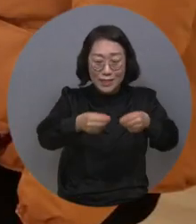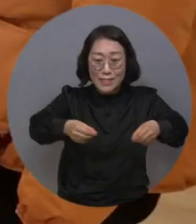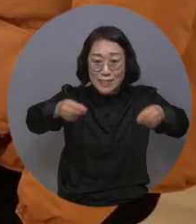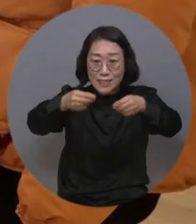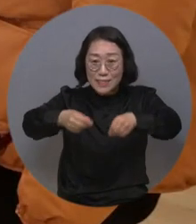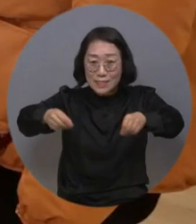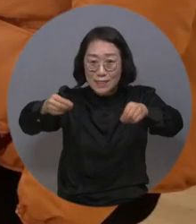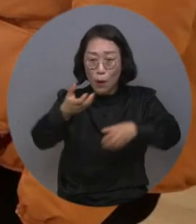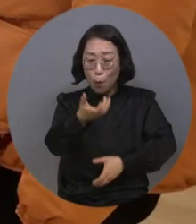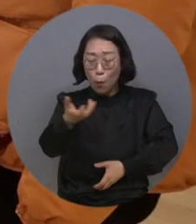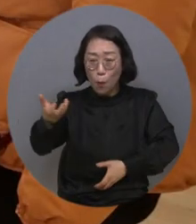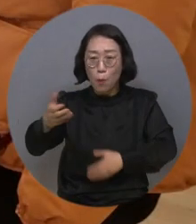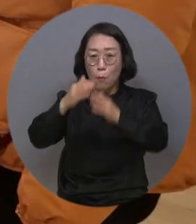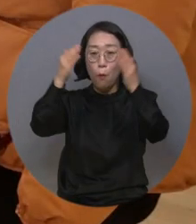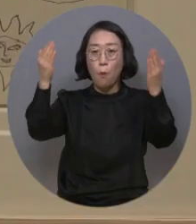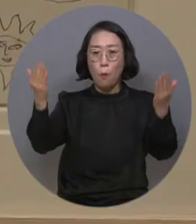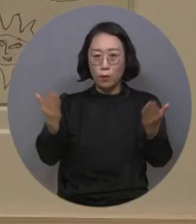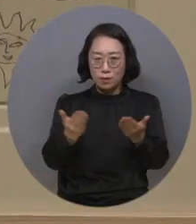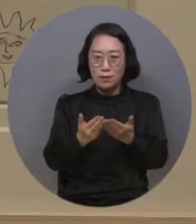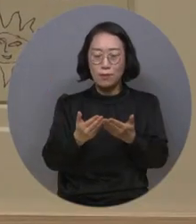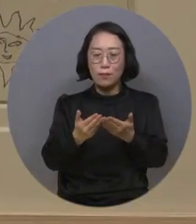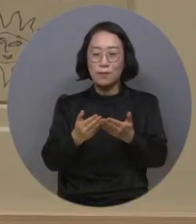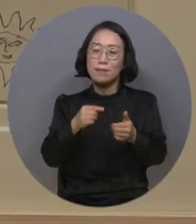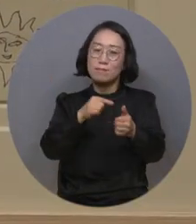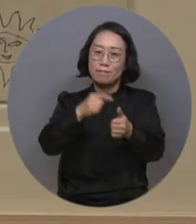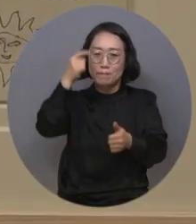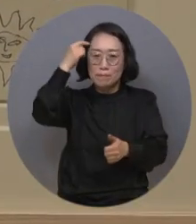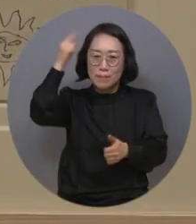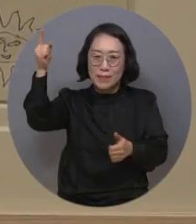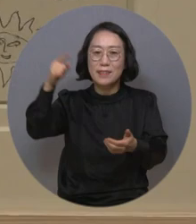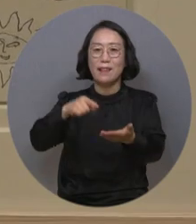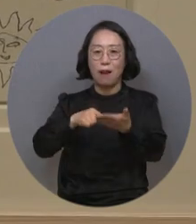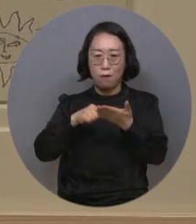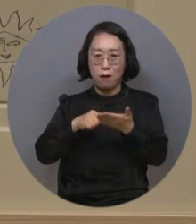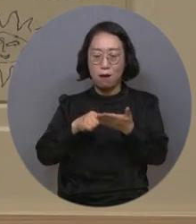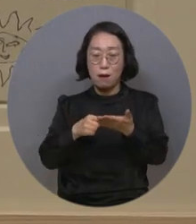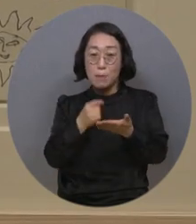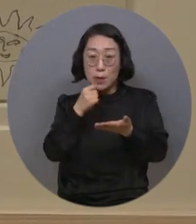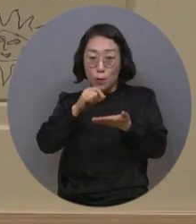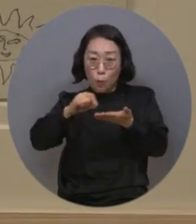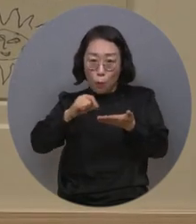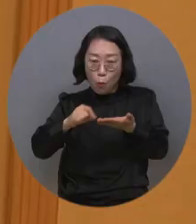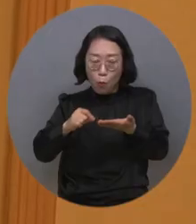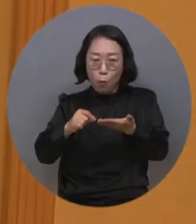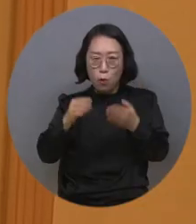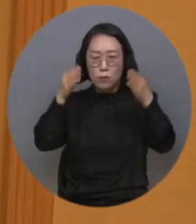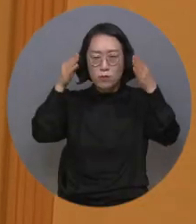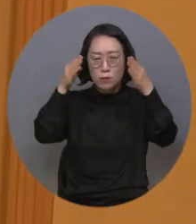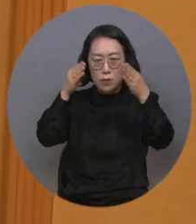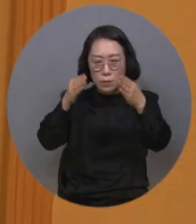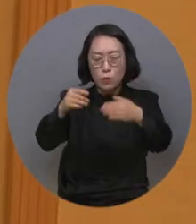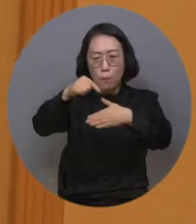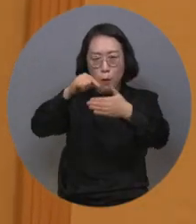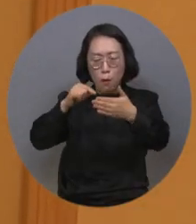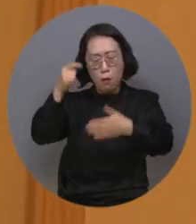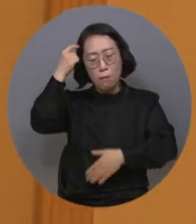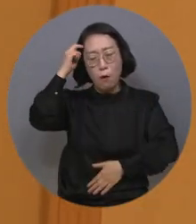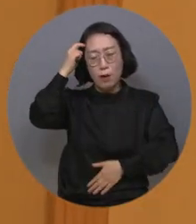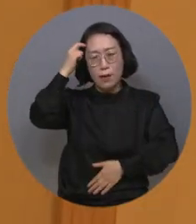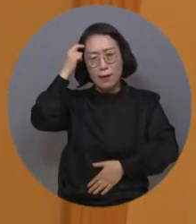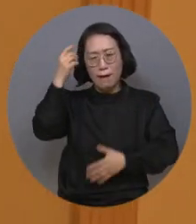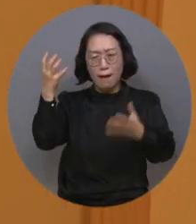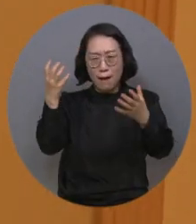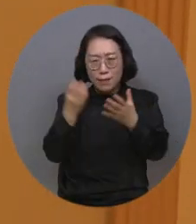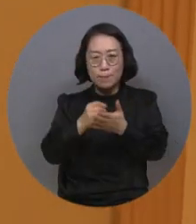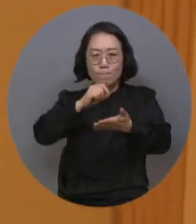그 모두가 작가를 표현하고 있습니다. 관람객들은 그 작은 메모에서 눈을 떼지 못합니다. 머릿속 가득한 그림을